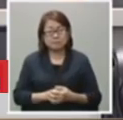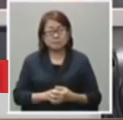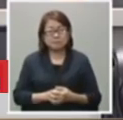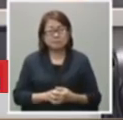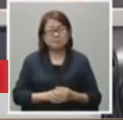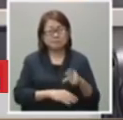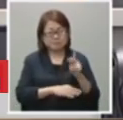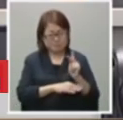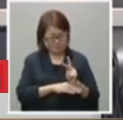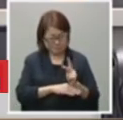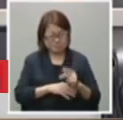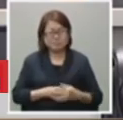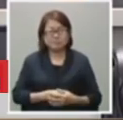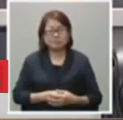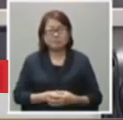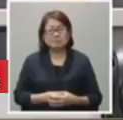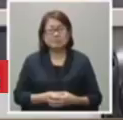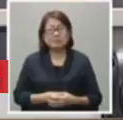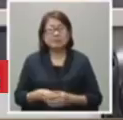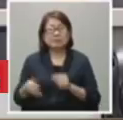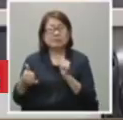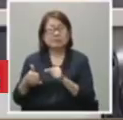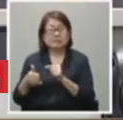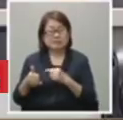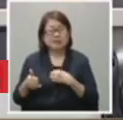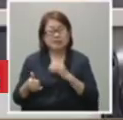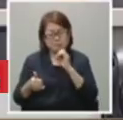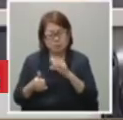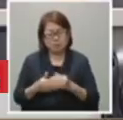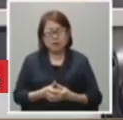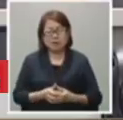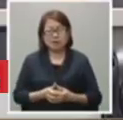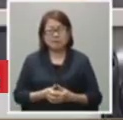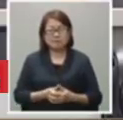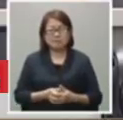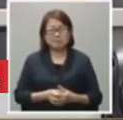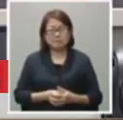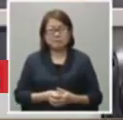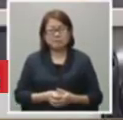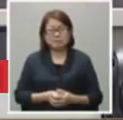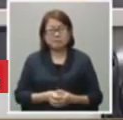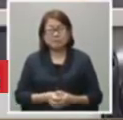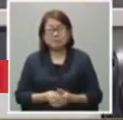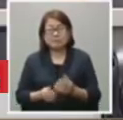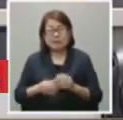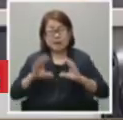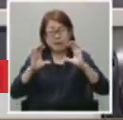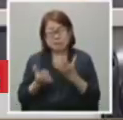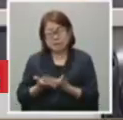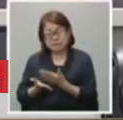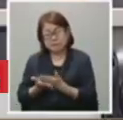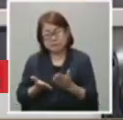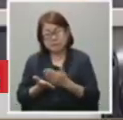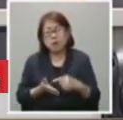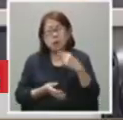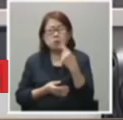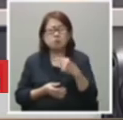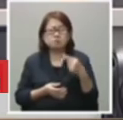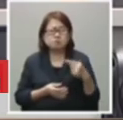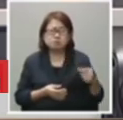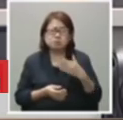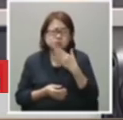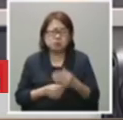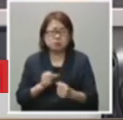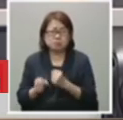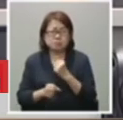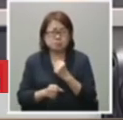ท่านประธานครับคนดังกล่าวนี้ยังพูดอีกนะครับบอกว่าค่าใช้จ่ายของรัฐบาลนั้นขาดดุลมาตลอด5ปีนี่พูดปี56